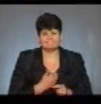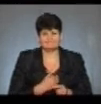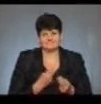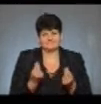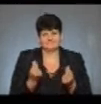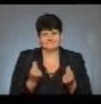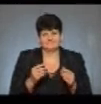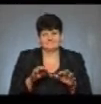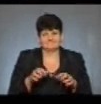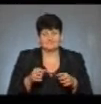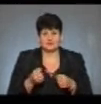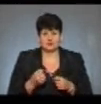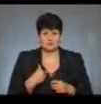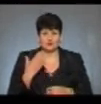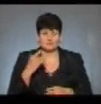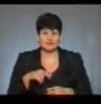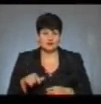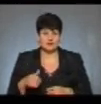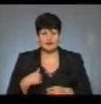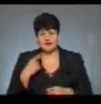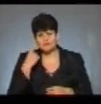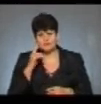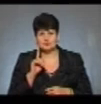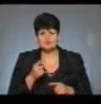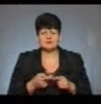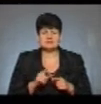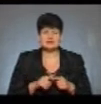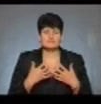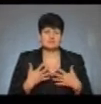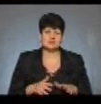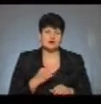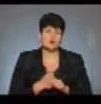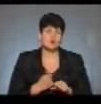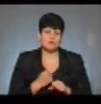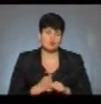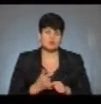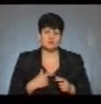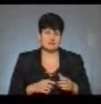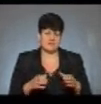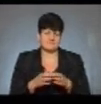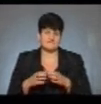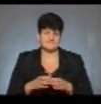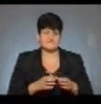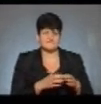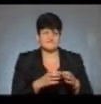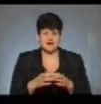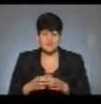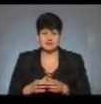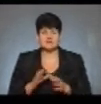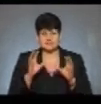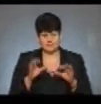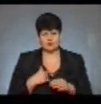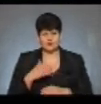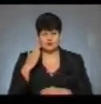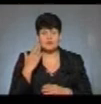в принципі, щоб проголосували люди. Я думаю, це вже чиста робота у себе в фракціях, і вони, закон буде